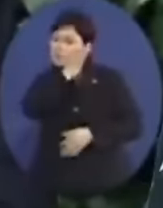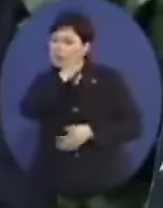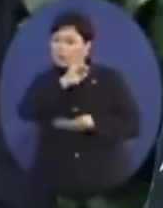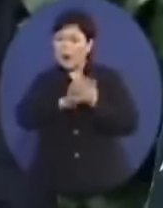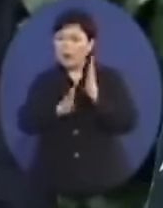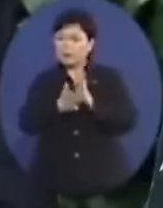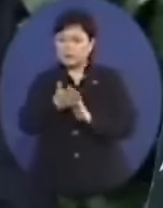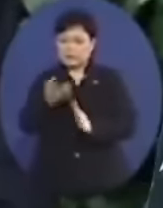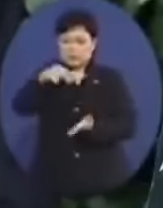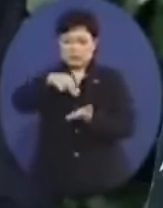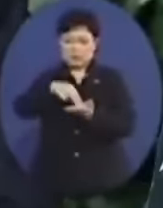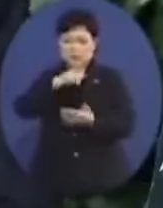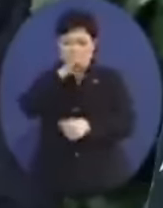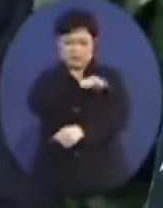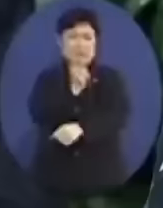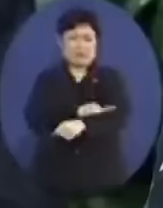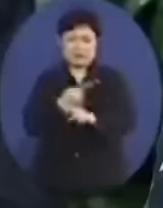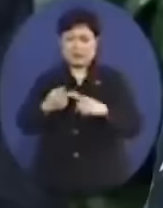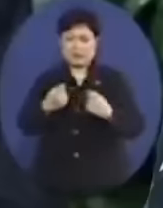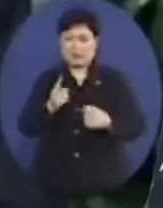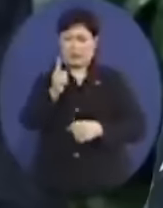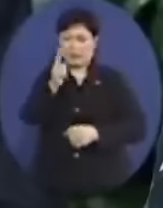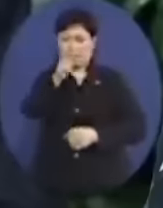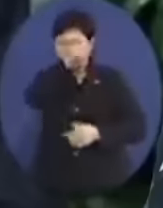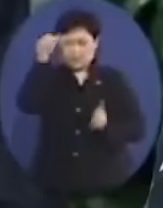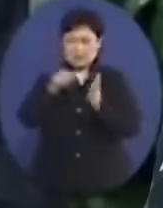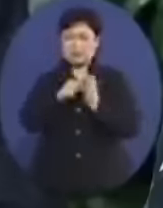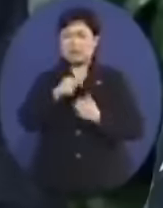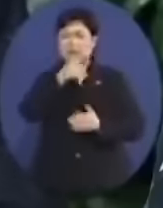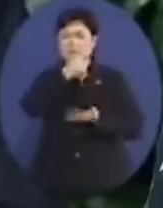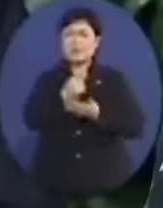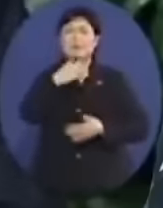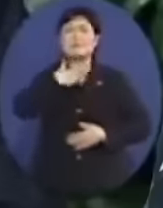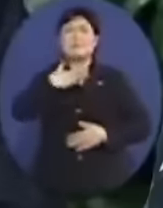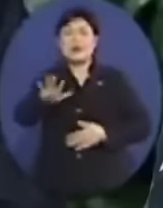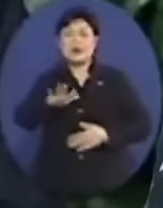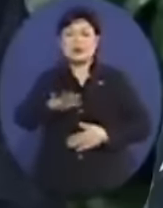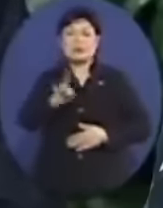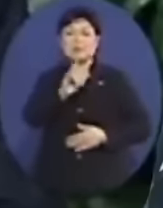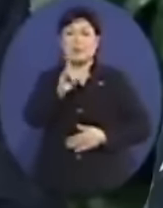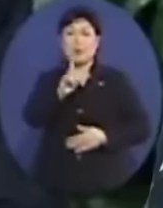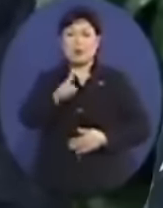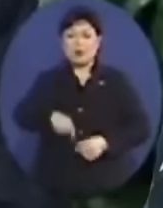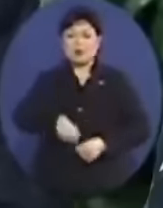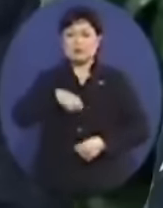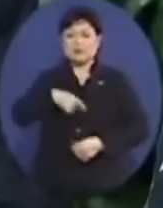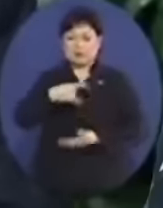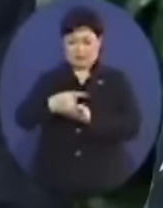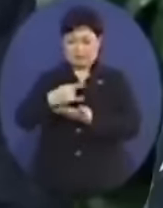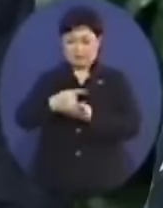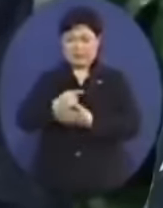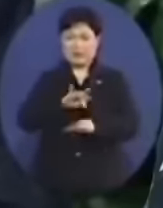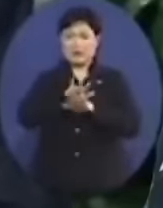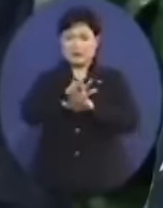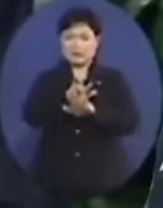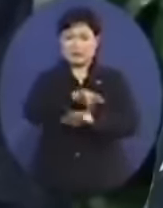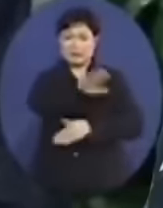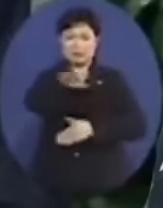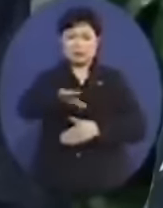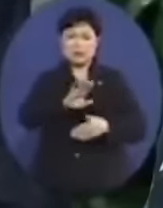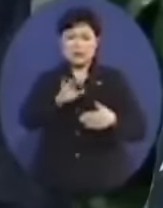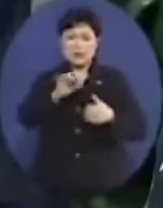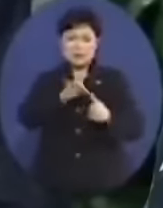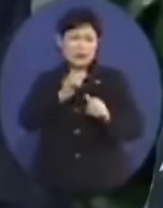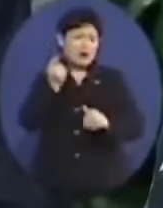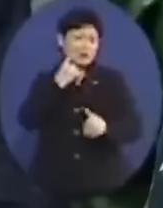말하는 것입니다 아멘 일생에 한번도 죄를 안 지은 상태가 의입니다 사탄이 우리를 수할